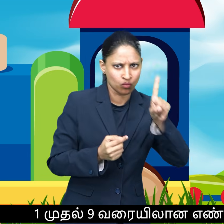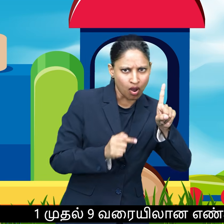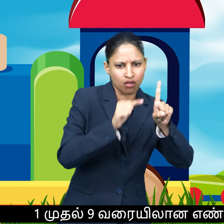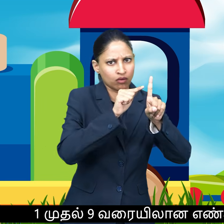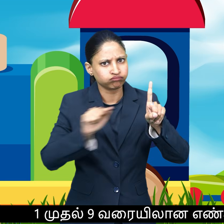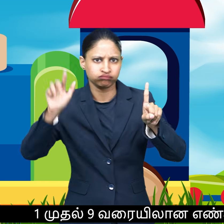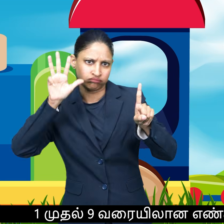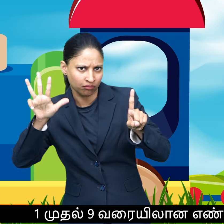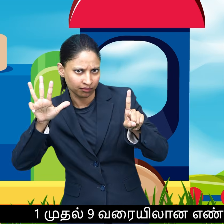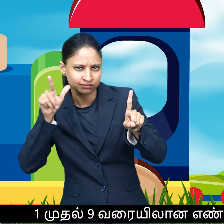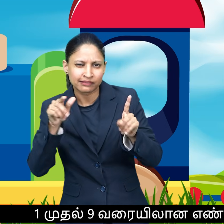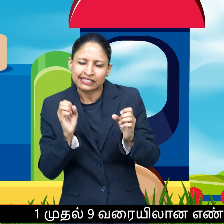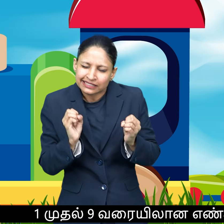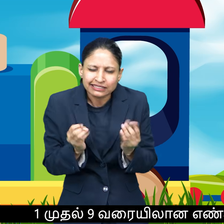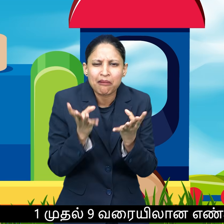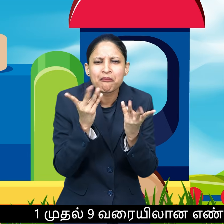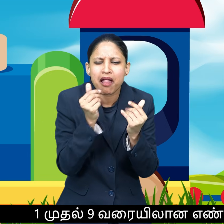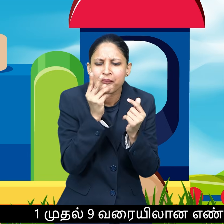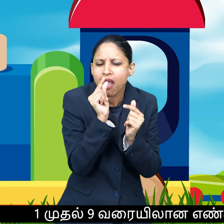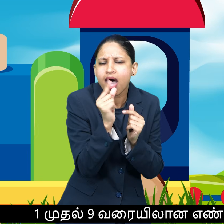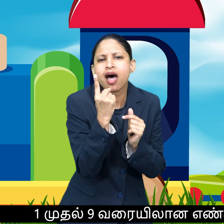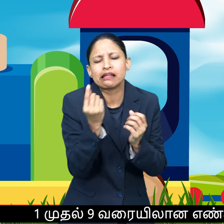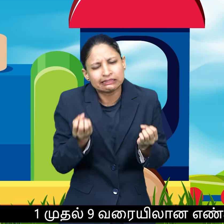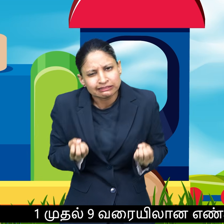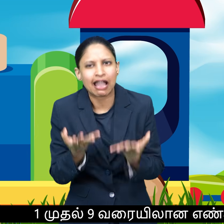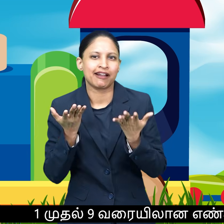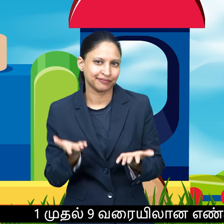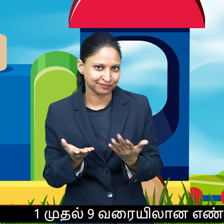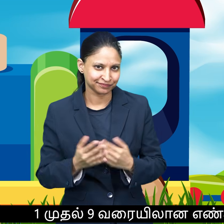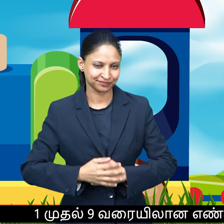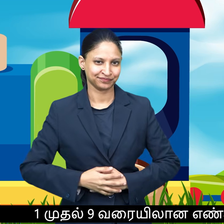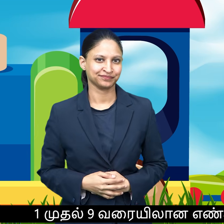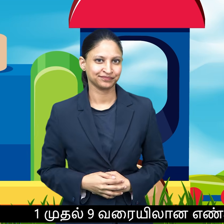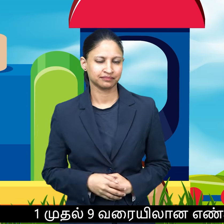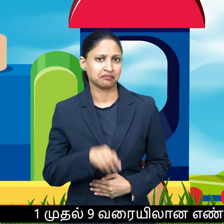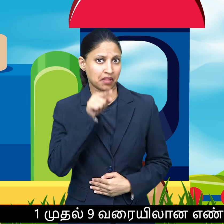முதல் 9 வரையிலான எண்கள் கணிதத்தில் முதல் நண்பர்கள்.